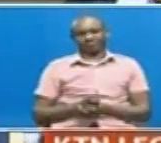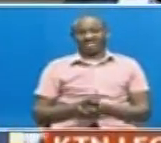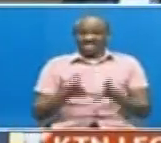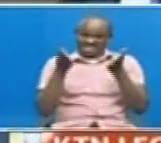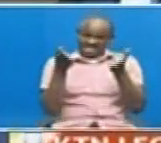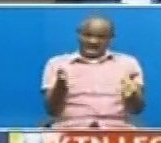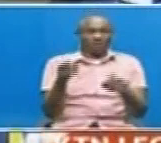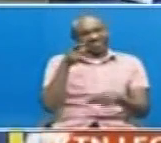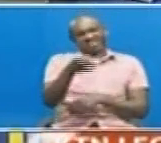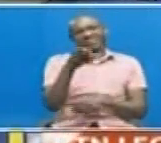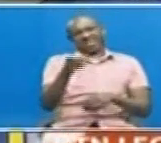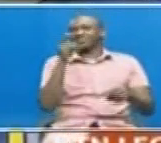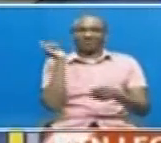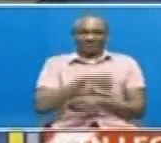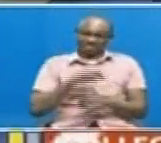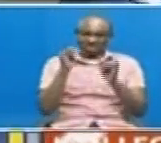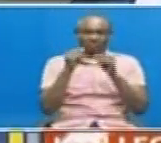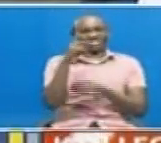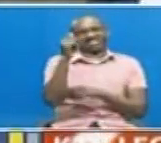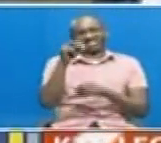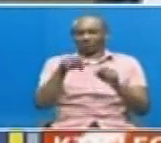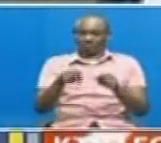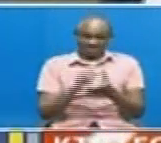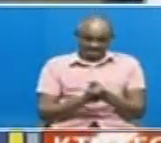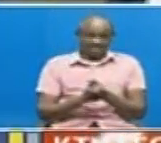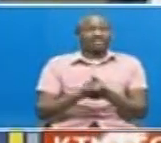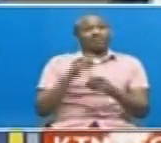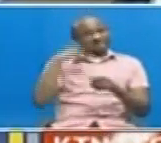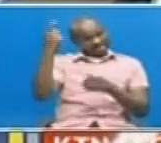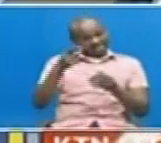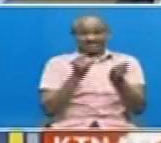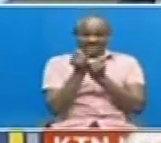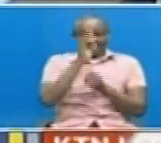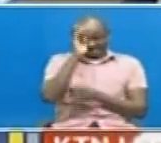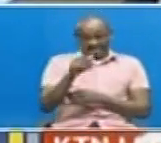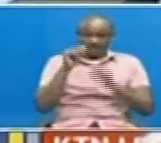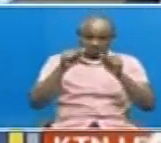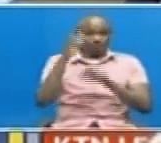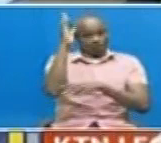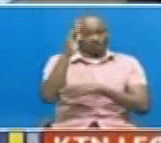Na mtazamaji basi hadi kufika hapa nakamilisha taarifa za KTN leo weekend. Jiunge nami tena weekend ijayo pana majaliwa